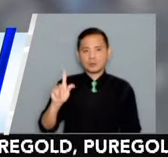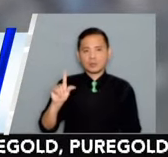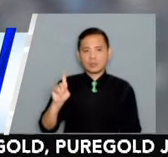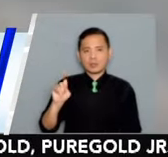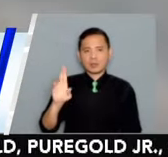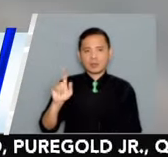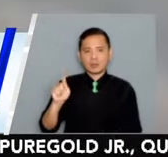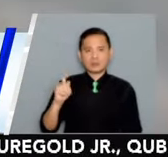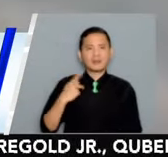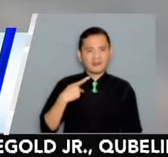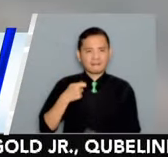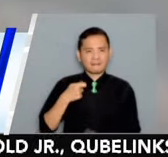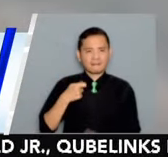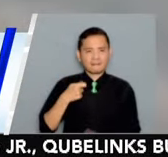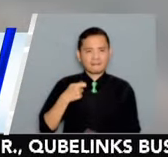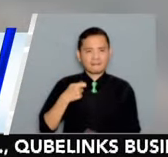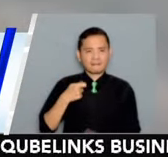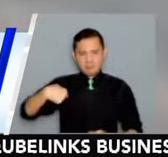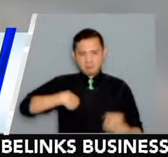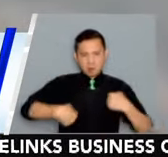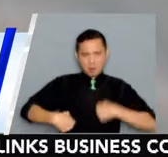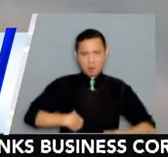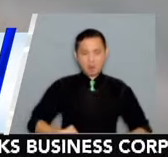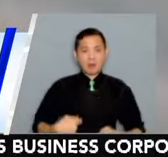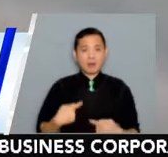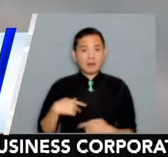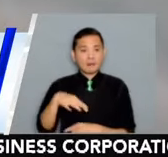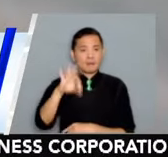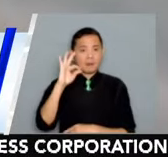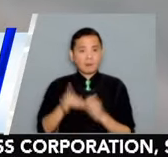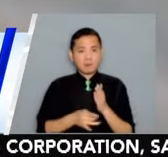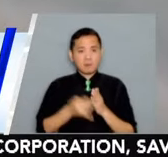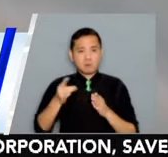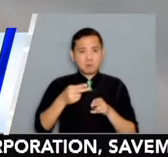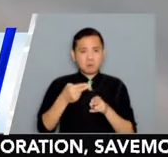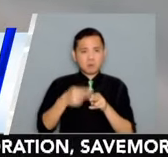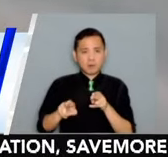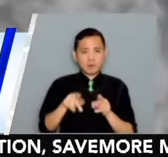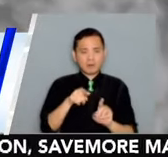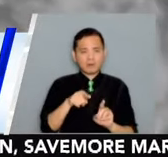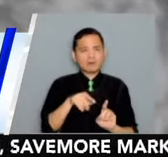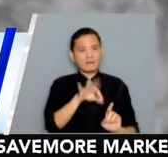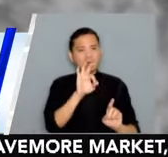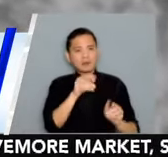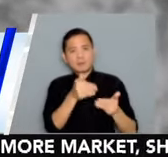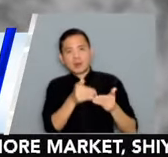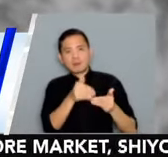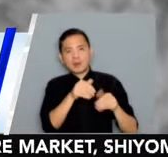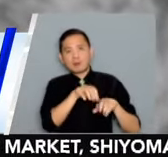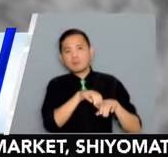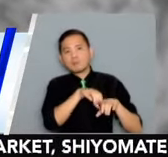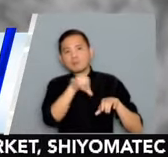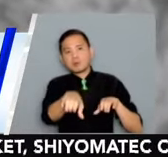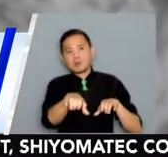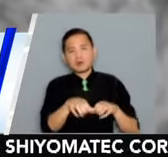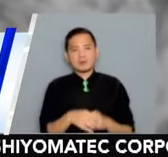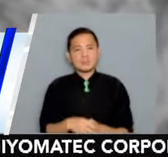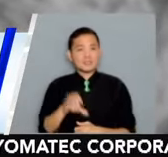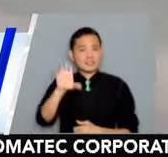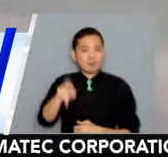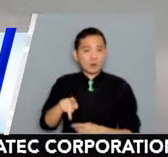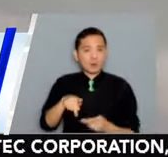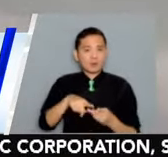katawan. Narecover naman ang isang kutsilyo malapit sa lugar kung saan natagpuan ang biktima. Nawawala ang cellphone at motorsiklo ng